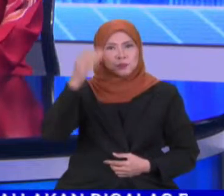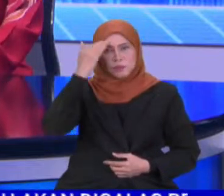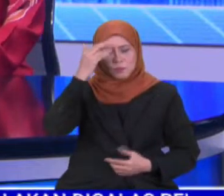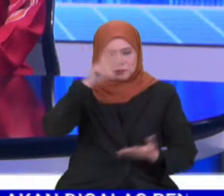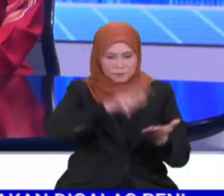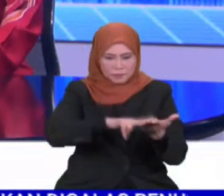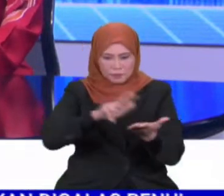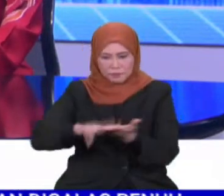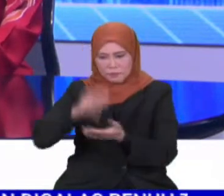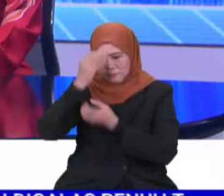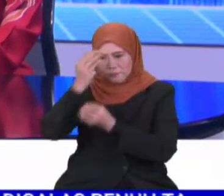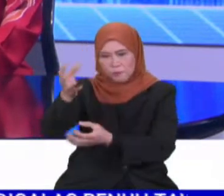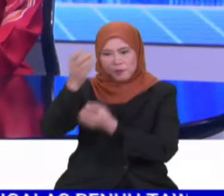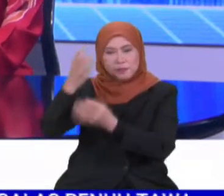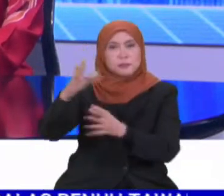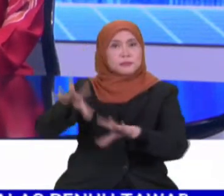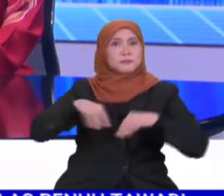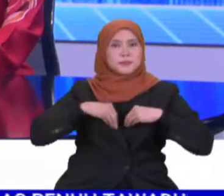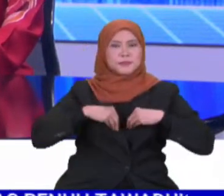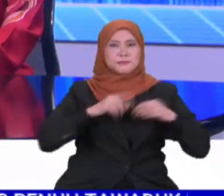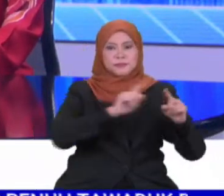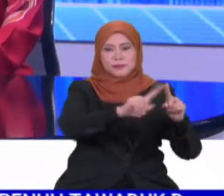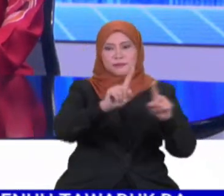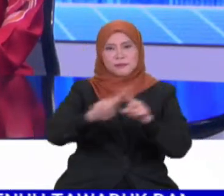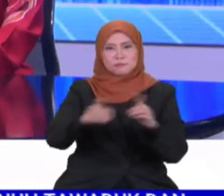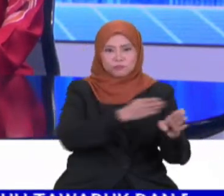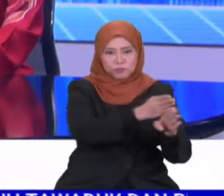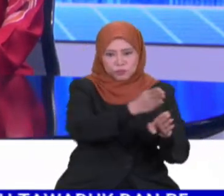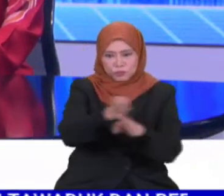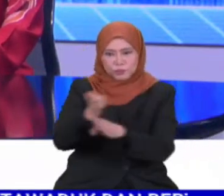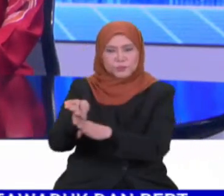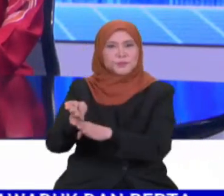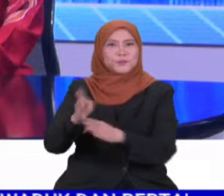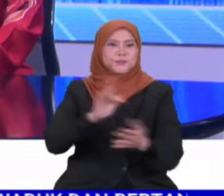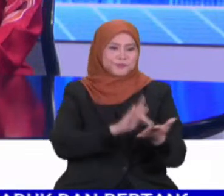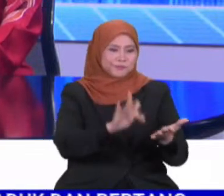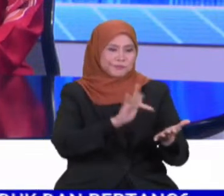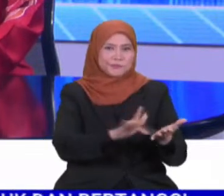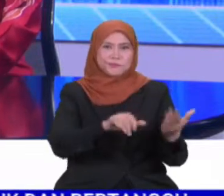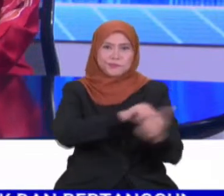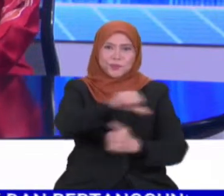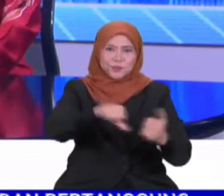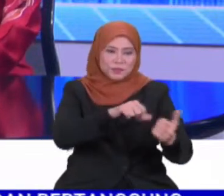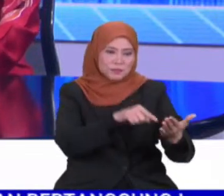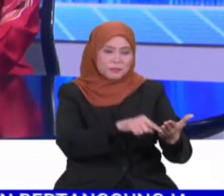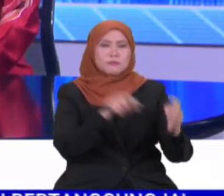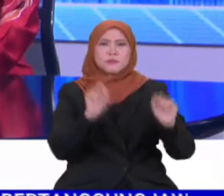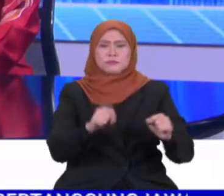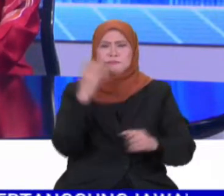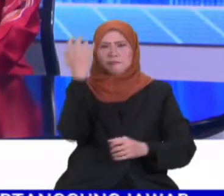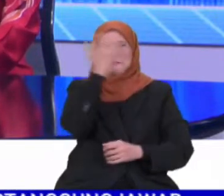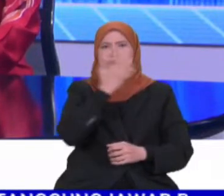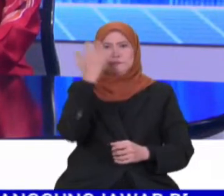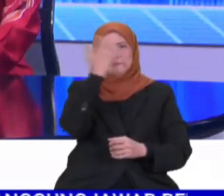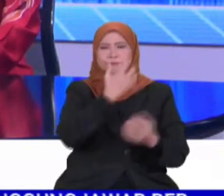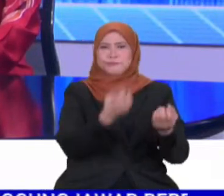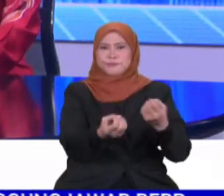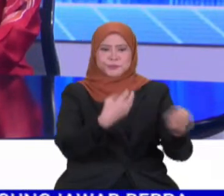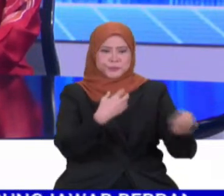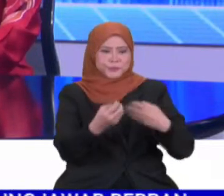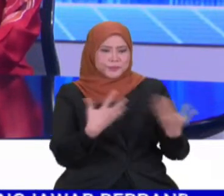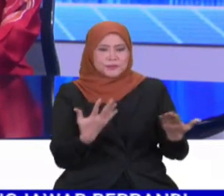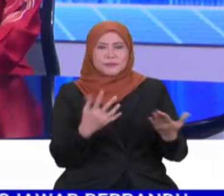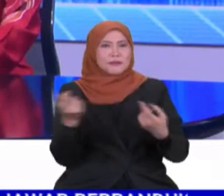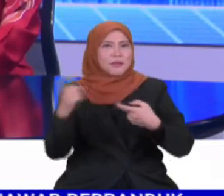kesahihan maklumat diterima dari pelbagai sumber terutamanya di media sosial yang boleh menyebabkan kekeliruan termasuk